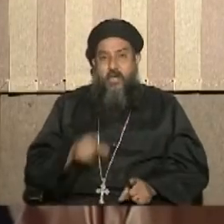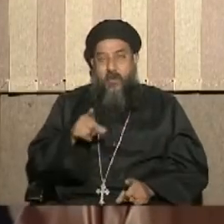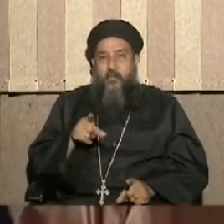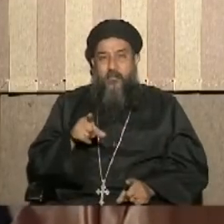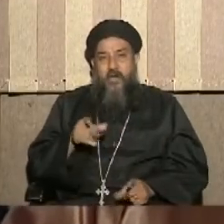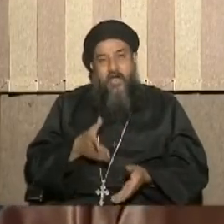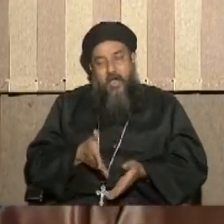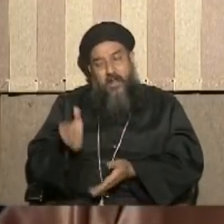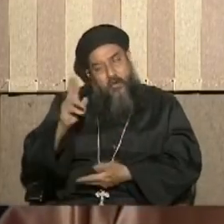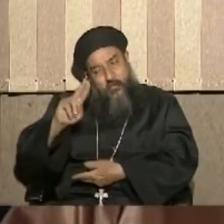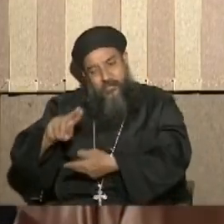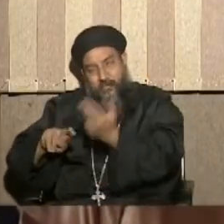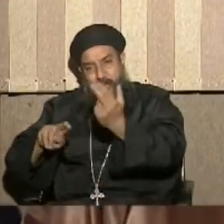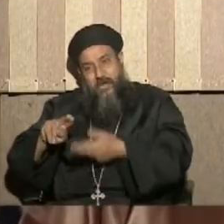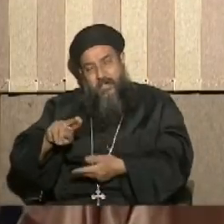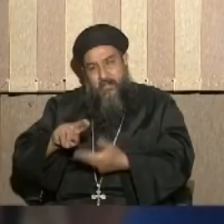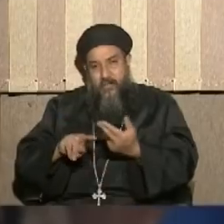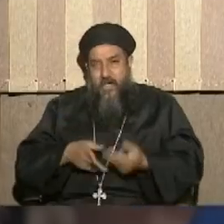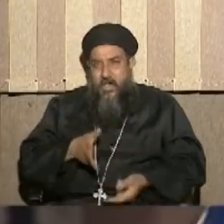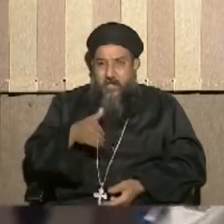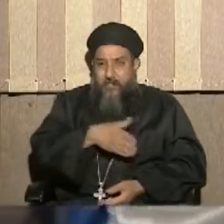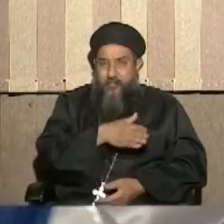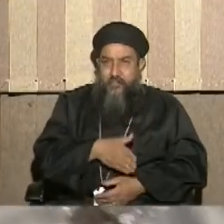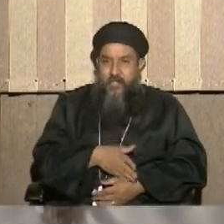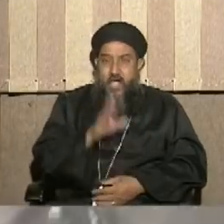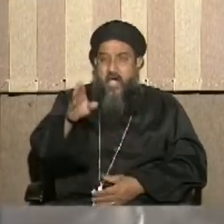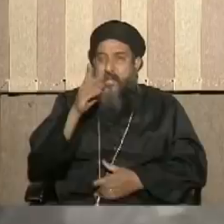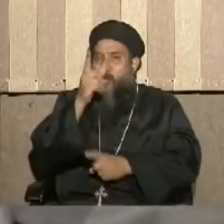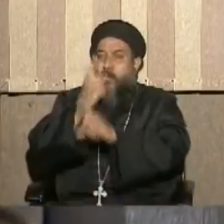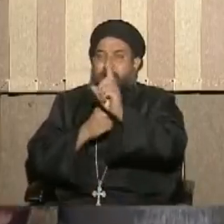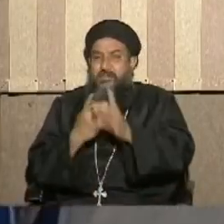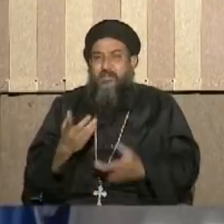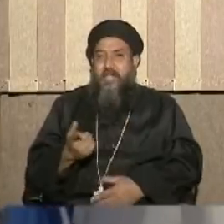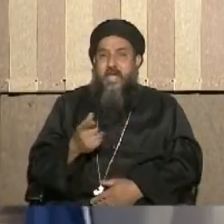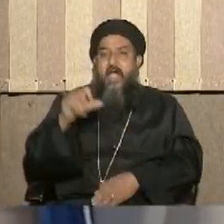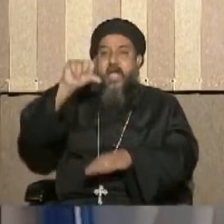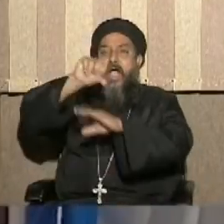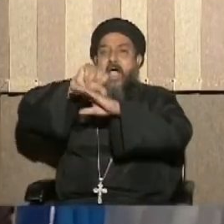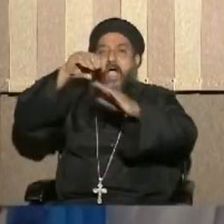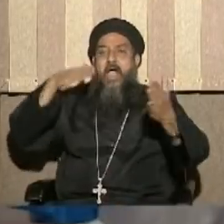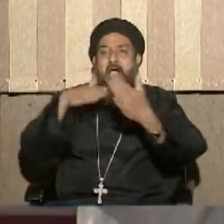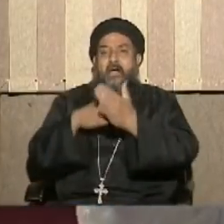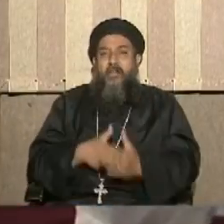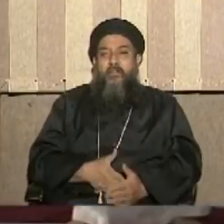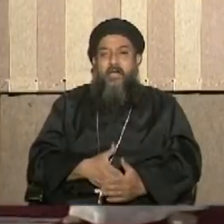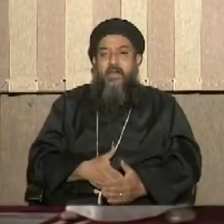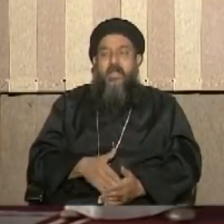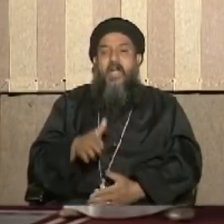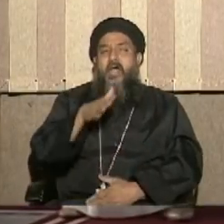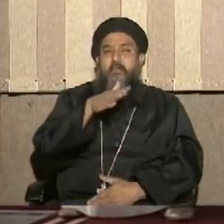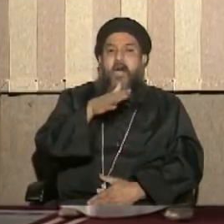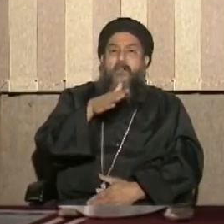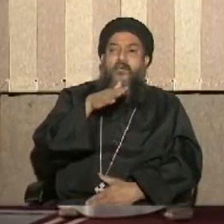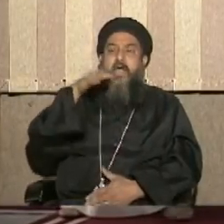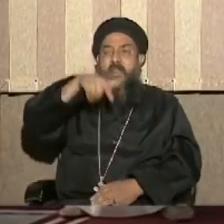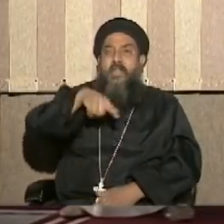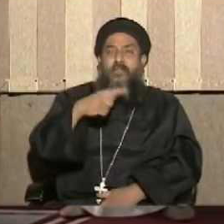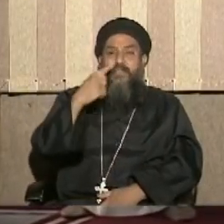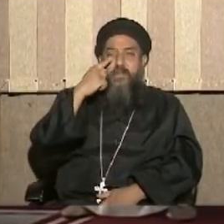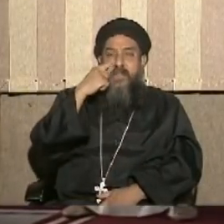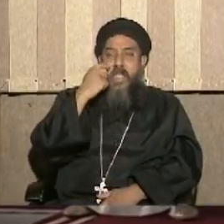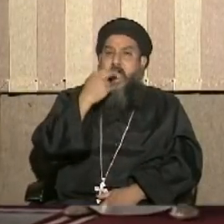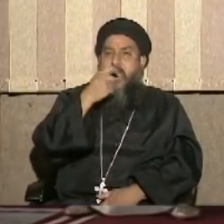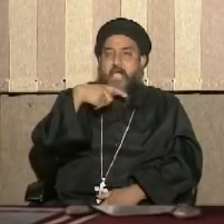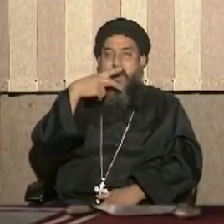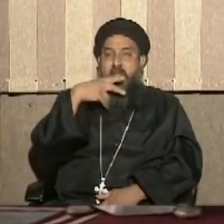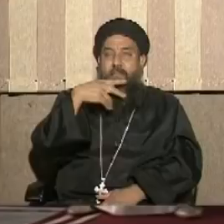هما بس تلاقيهم راحوا هنا ولا هنا. يا سيودوسيوس اخر مكان كانوا فيه نقيا مع ابونا يوحنا، بعدين صرفوا